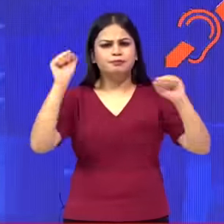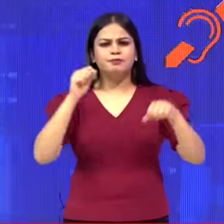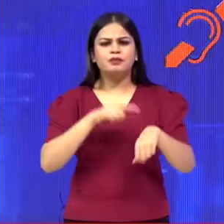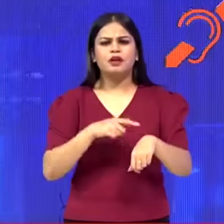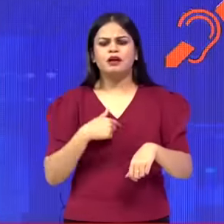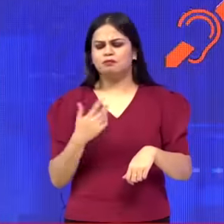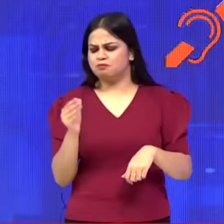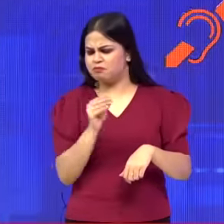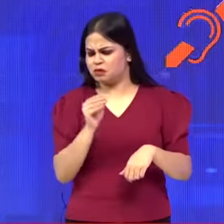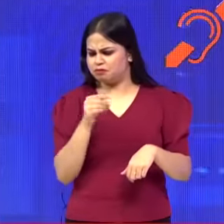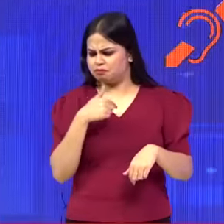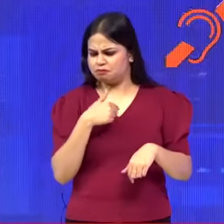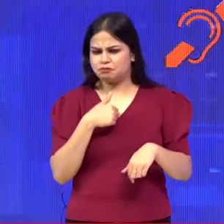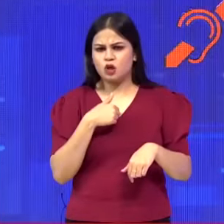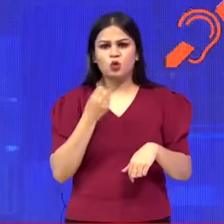करीबन